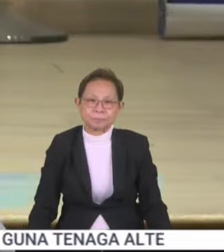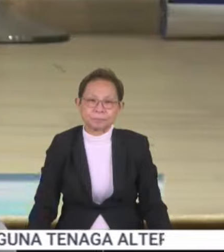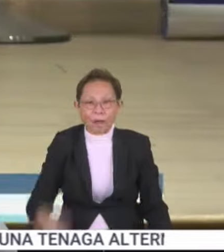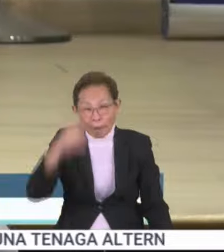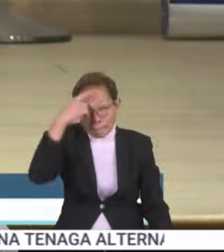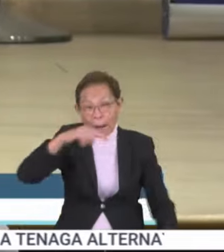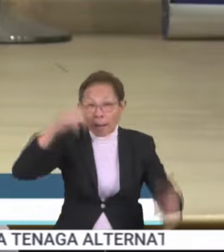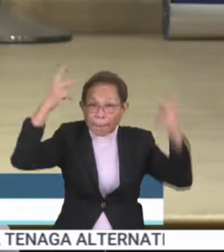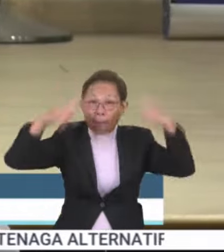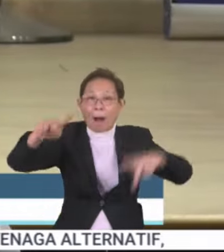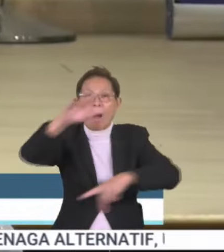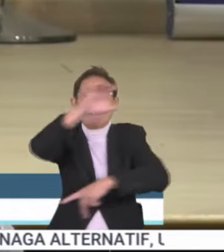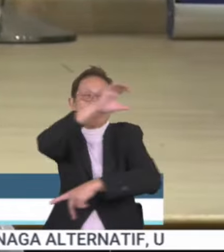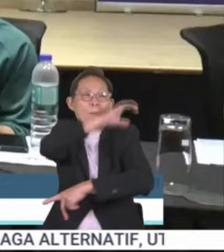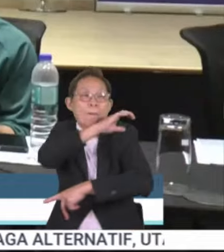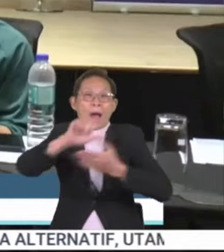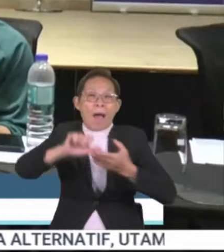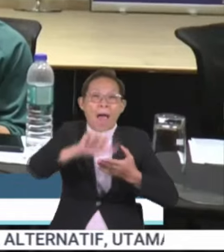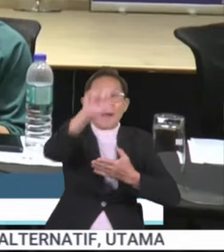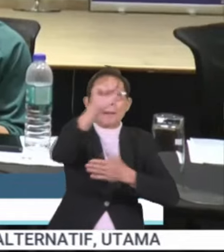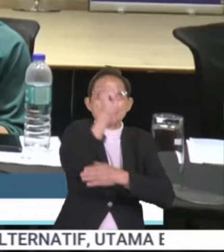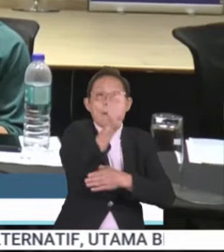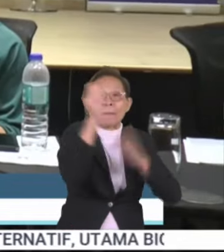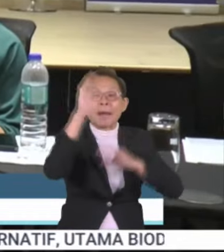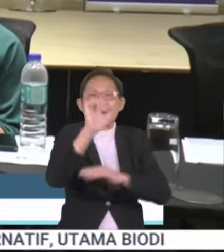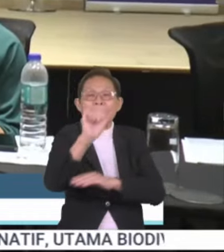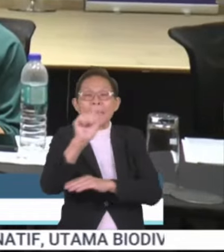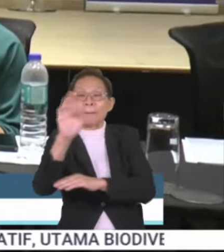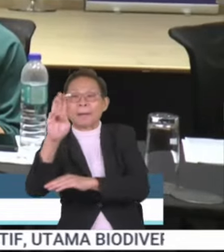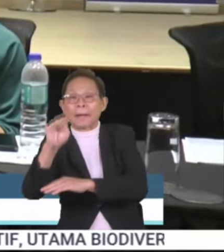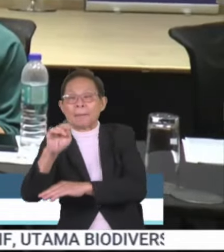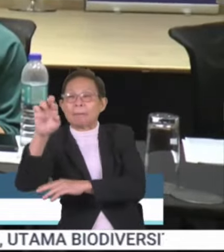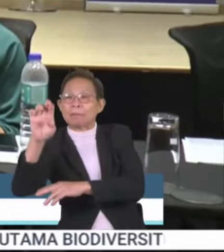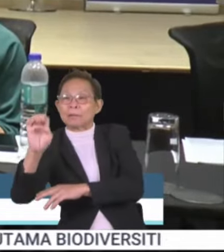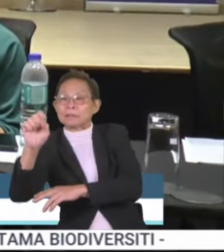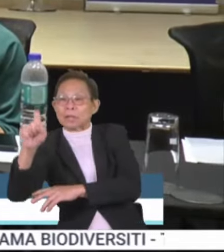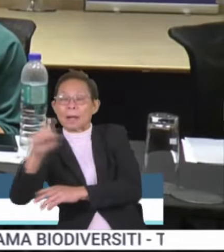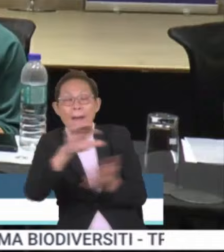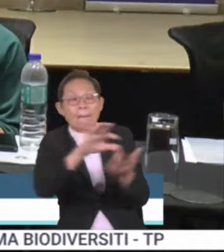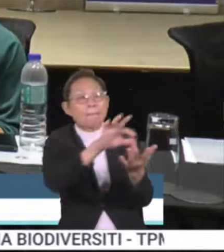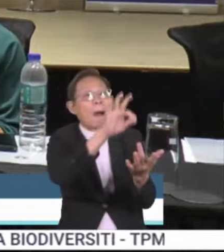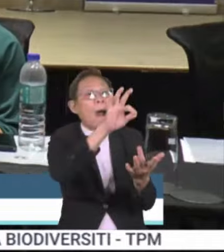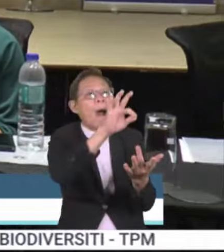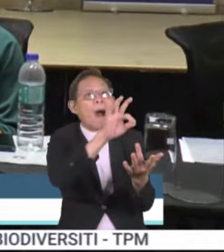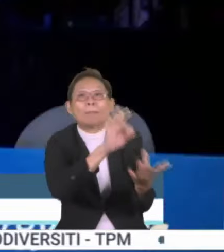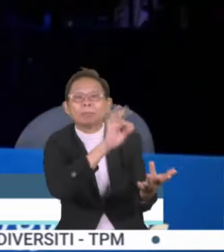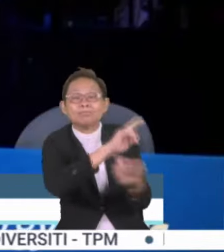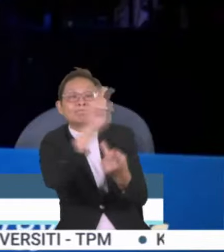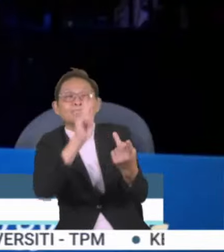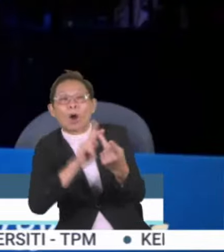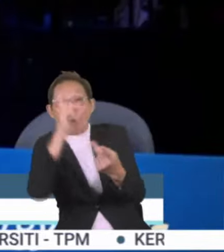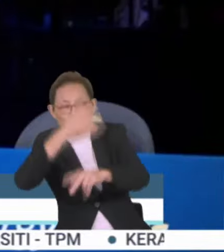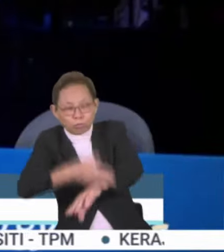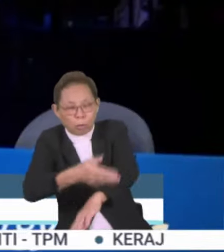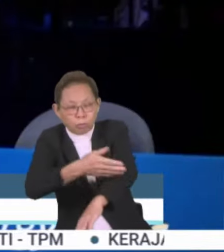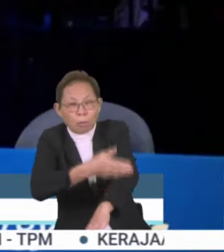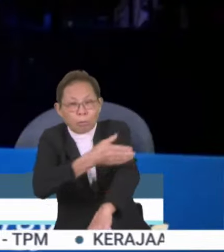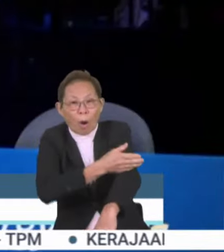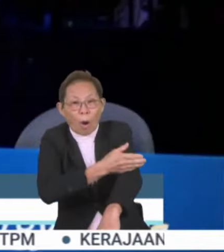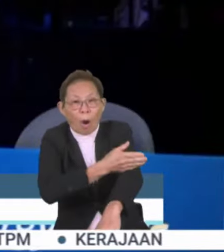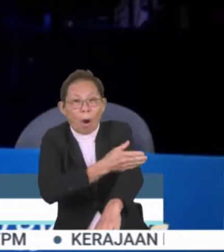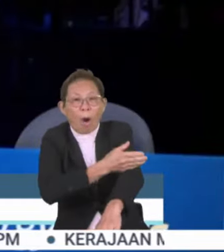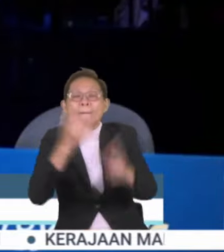Dalam pada itu, bagi pengarah kejuratihan Akademi Badminton Malaysia ABM, Rexy Mainaki, pelantikan itu adalah tepat untuk meningkatkan